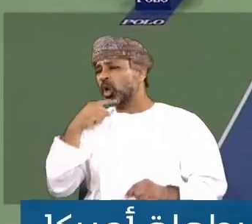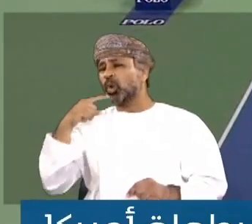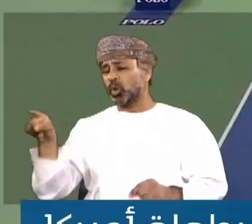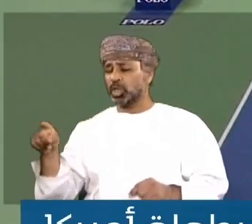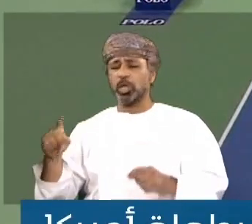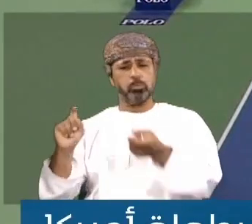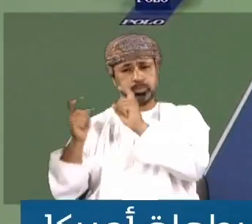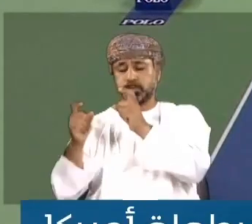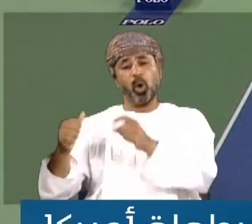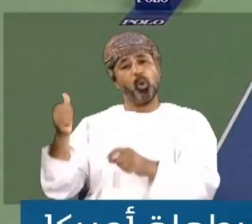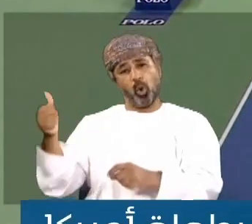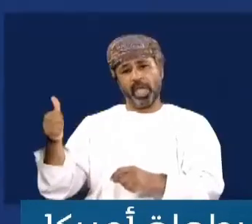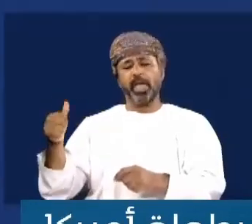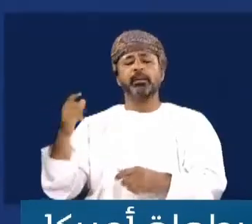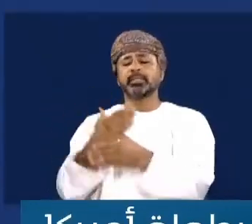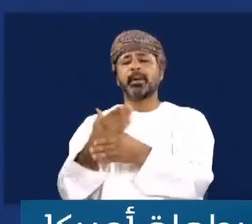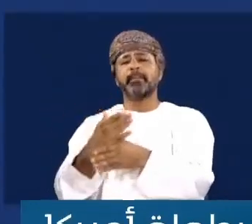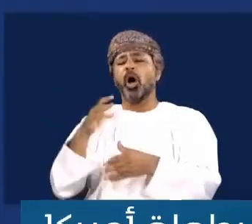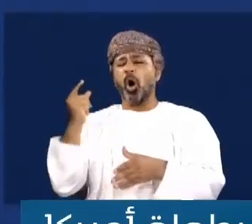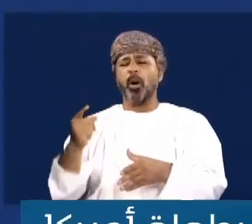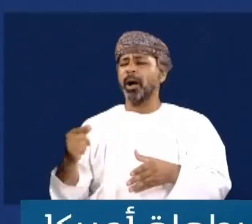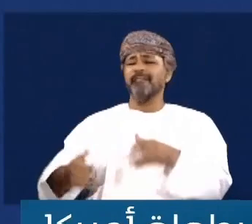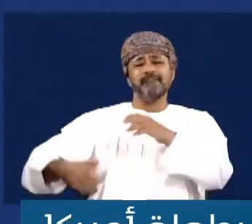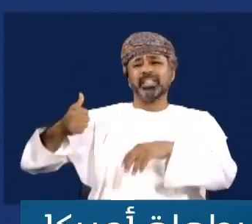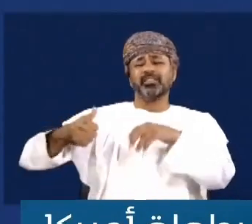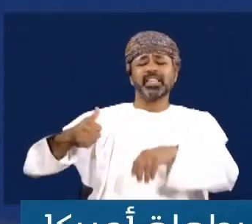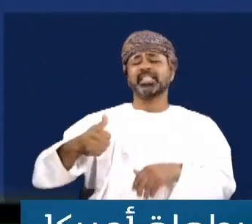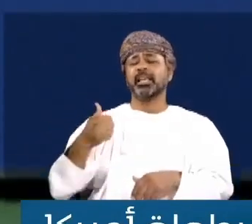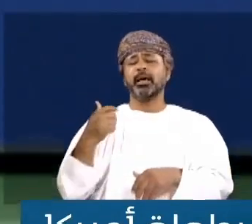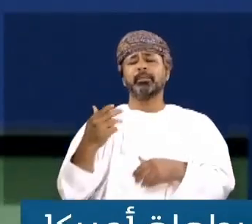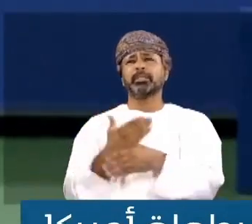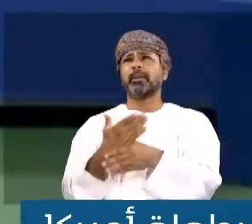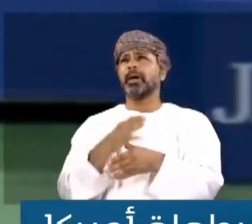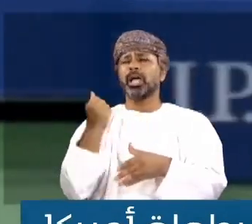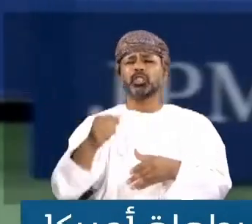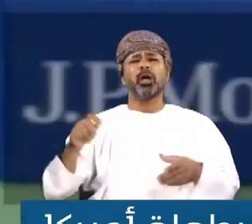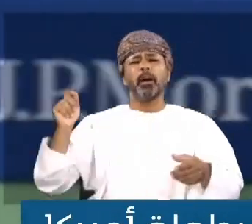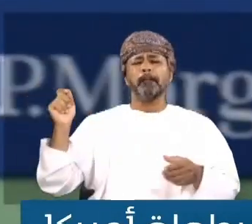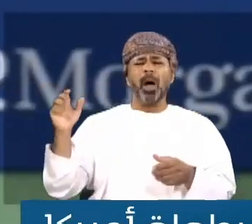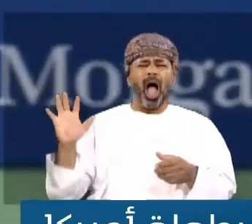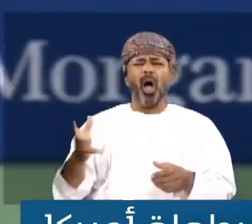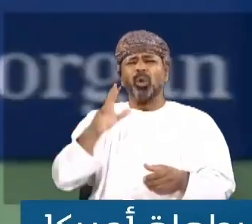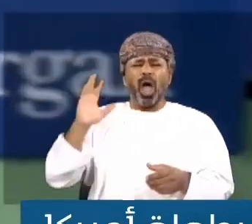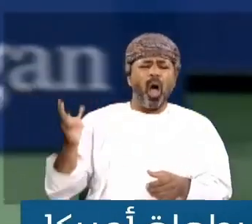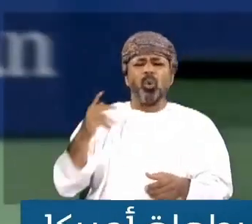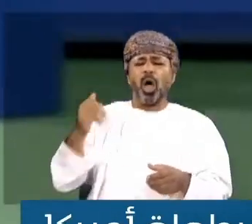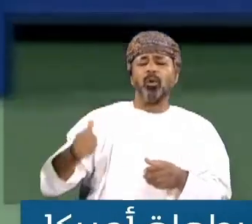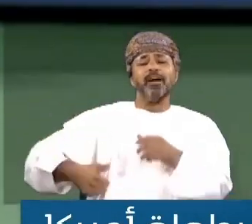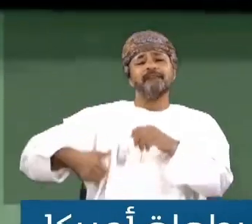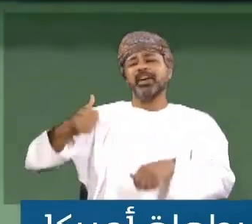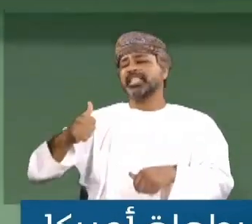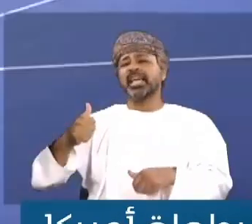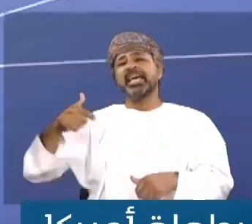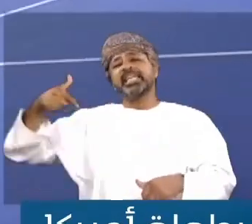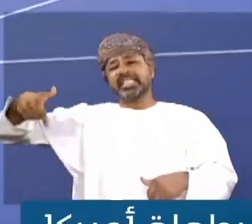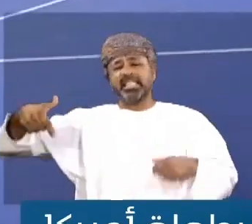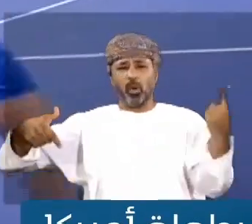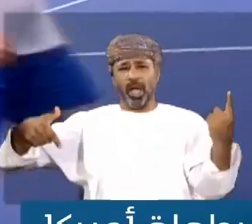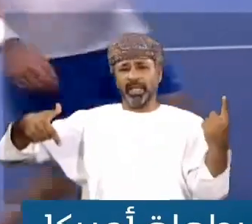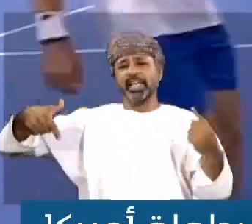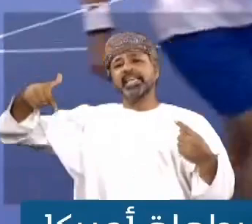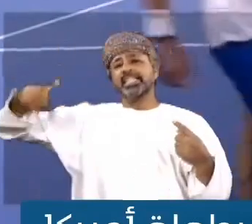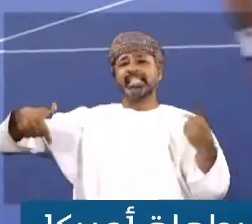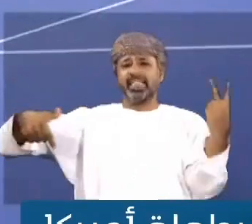جيدة أمام فيدريكو ونجح في كسر إرسال منافسه خمس مرات من أصل تسع محاولات، فاز باللقاء بواقع